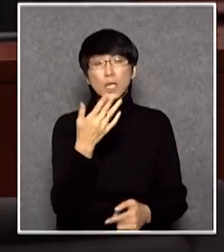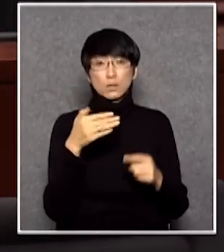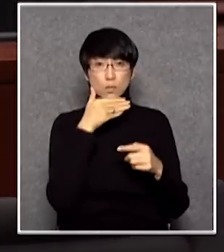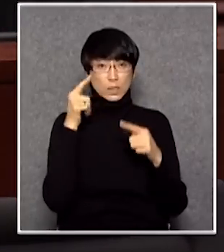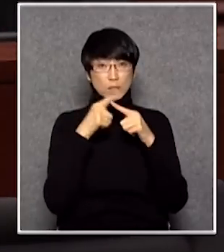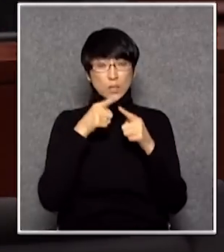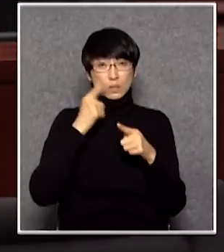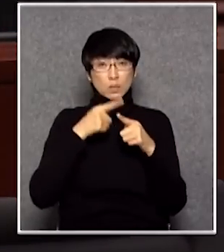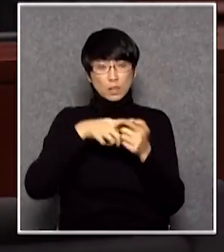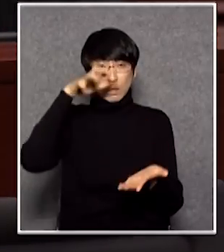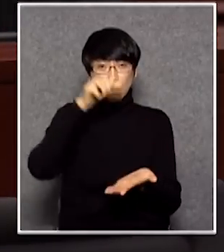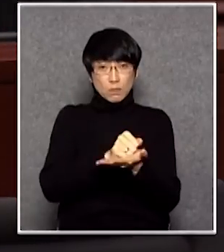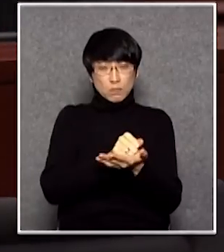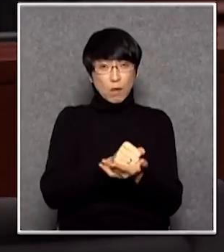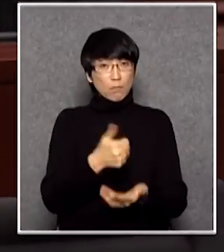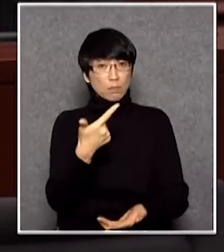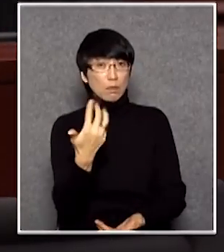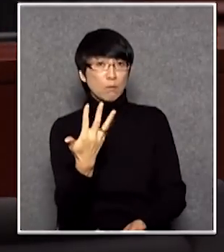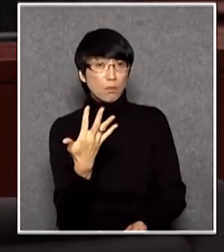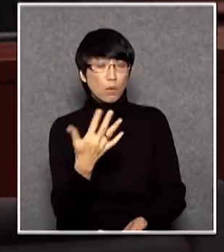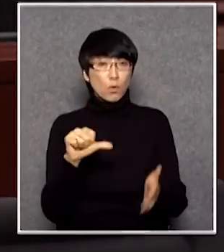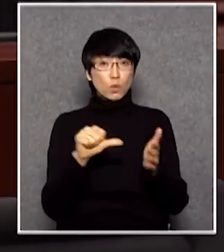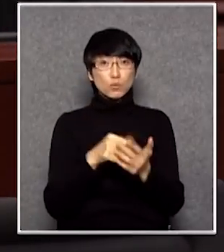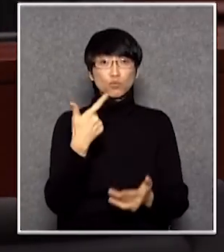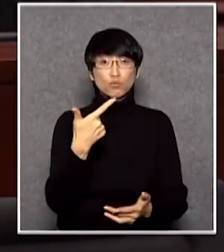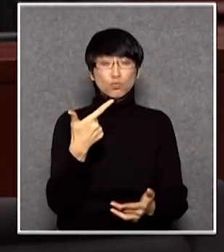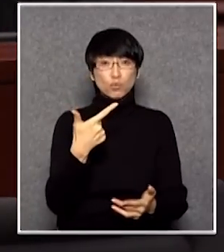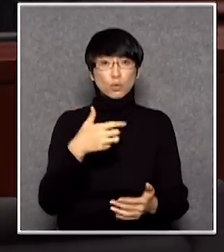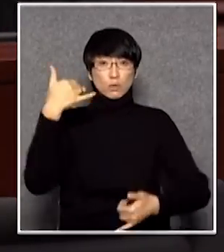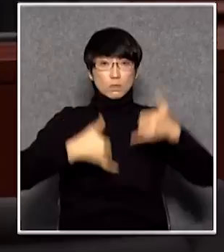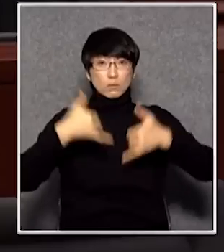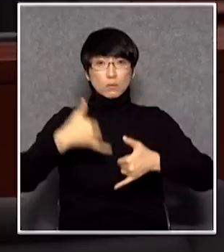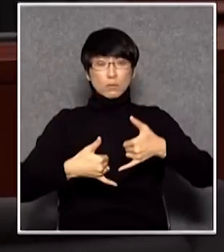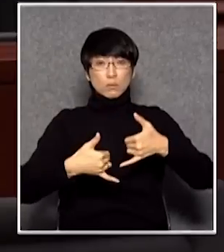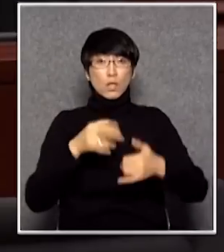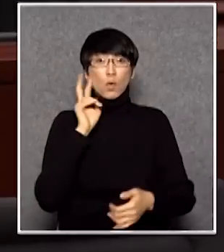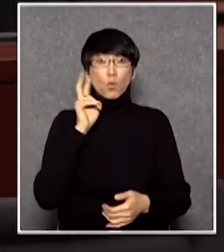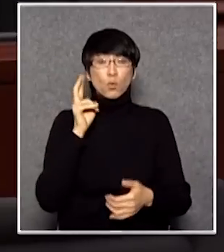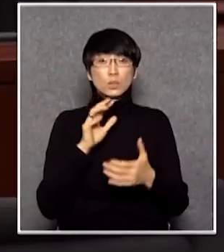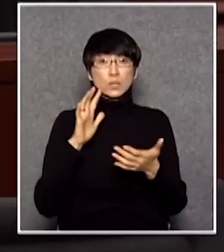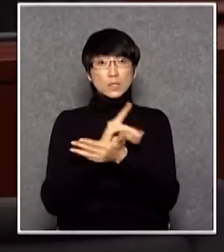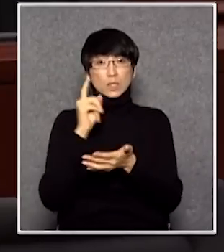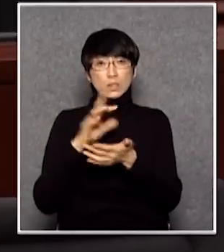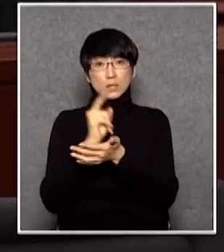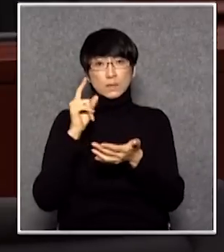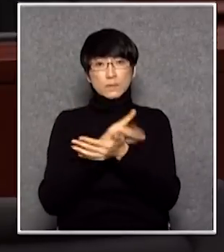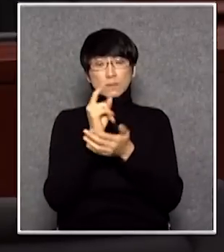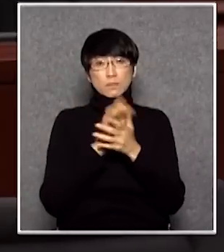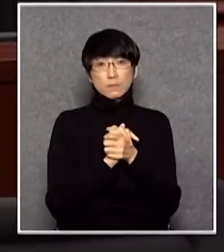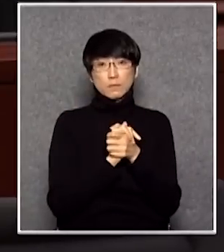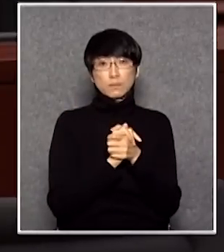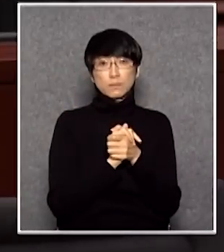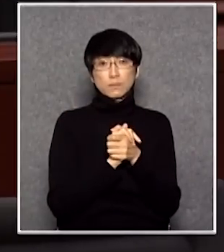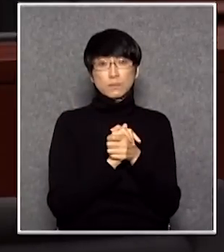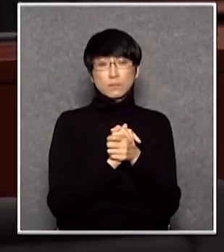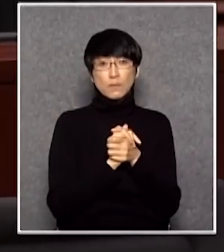佔啊佔領啊？佢話最多嗰次嘅集會好似即係按學聯講都萬幾人啫，係咪？咁佢話喂